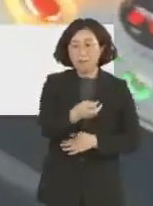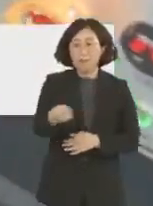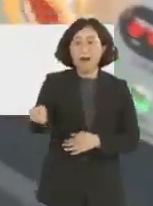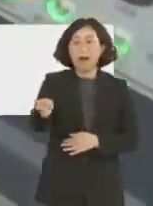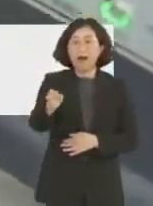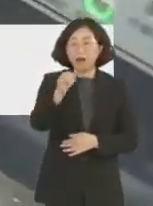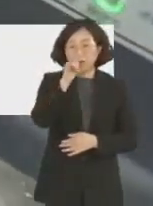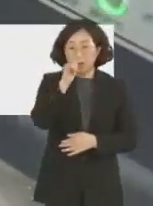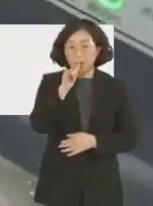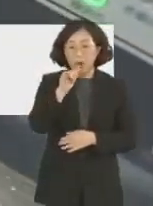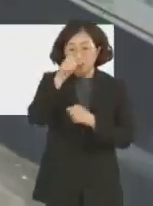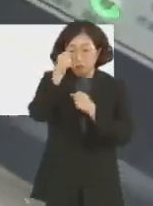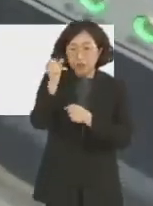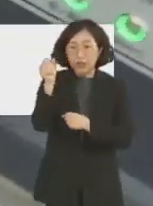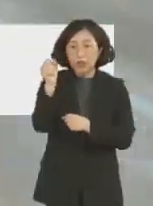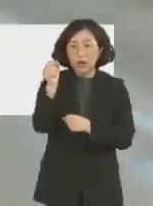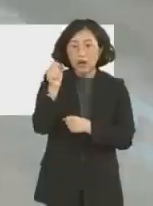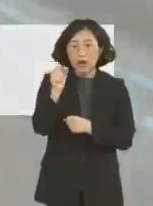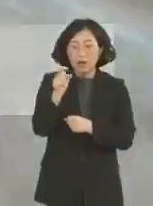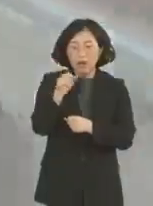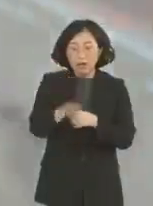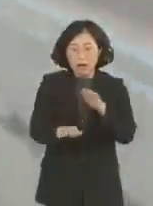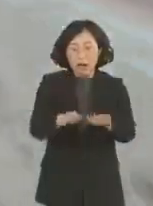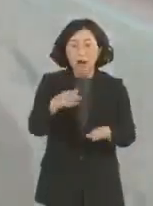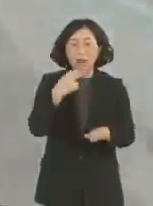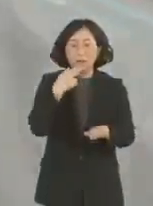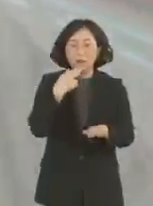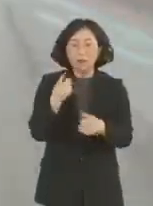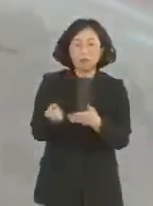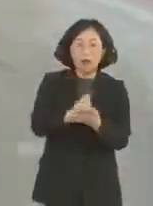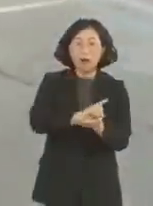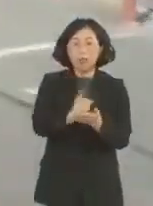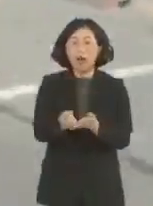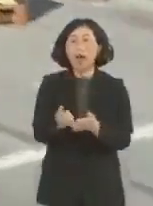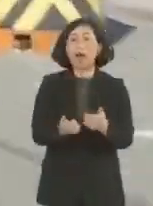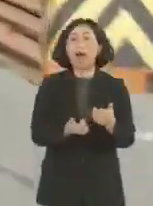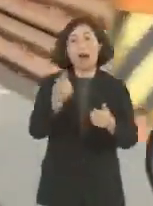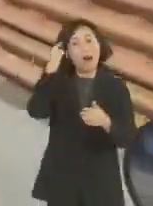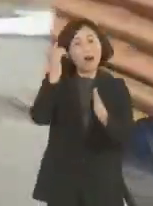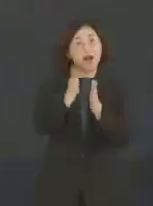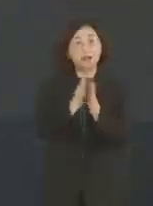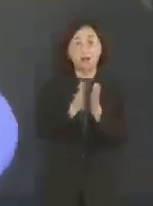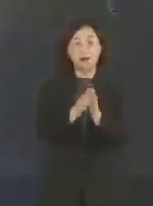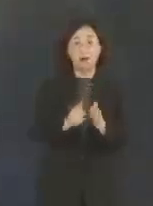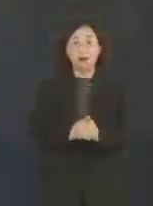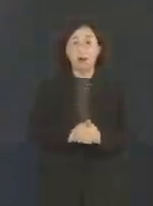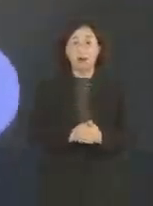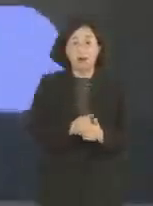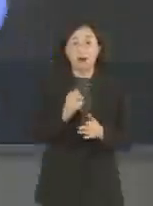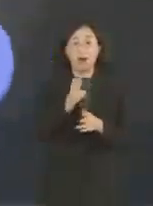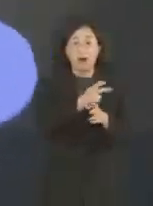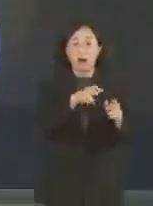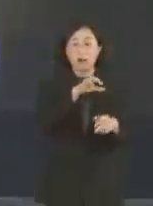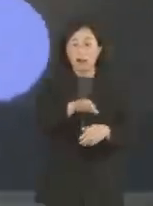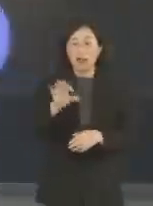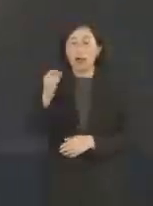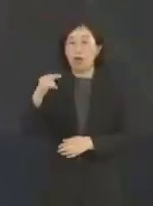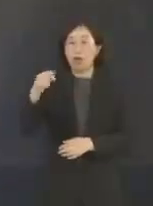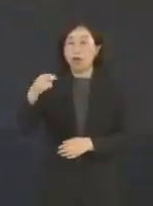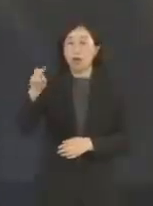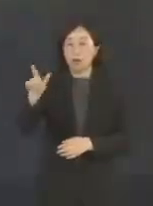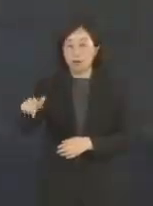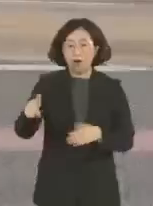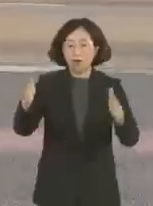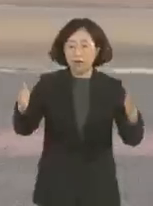운전자가 페달을 밟지 않아도 스스로 속도를 내거나 줄입니다. 세종버스터미널과 오송역까지 22.4km